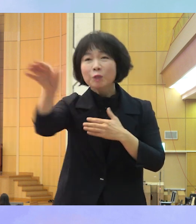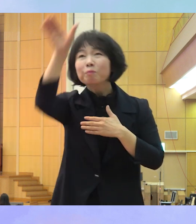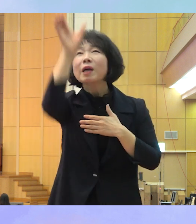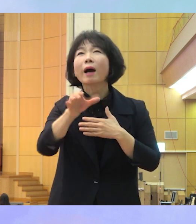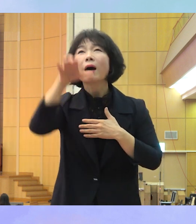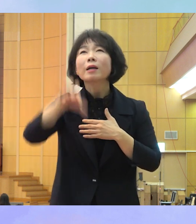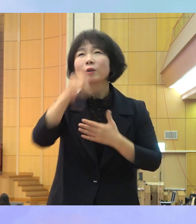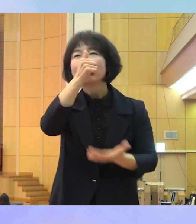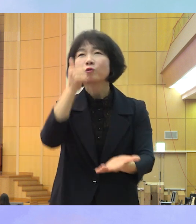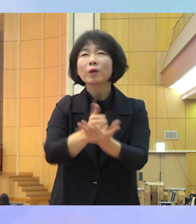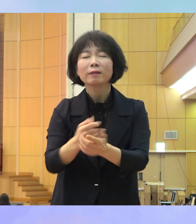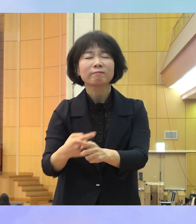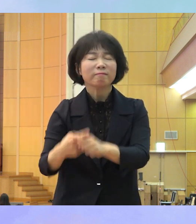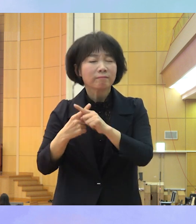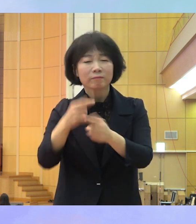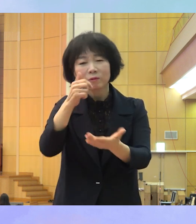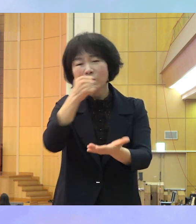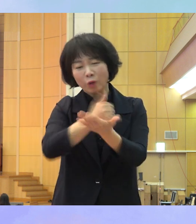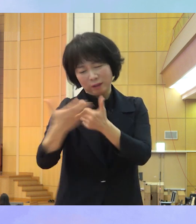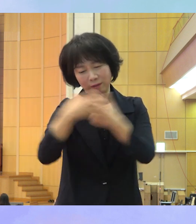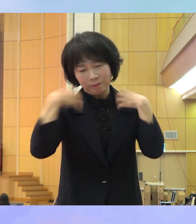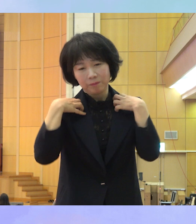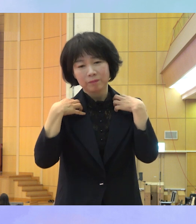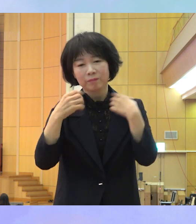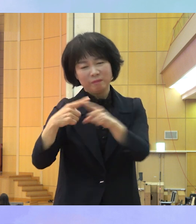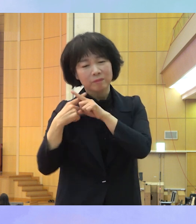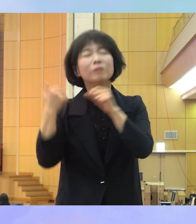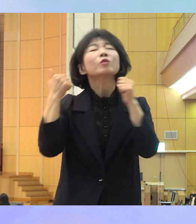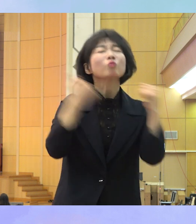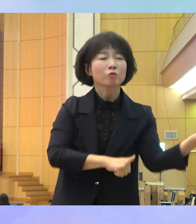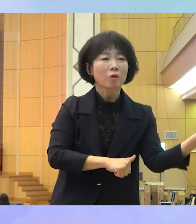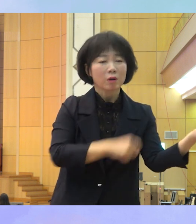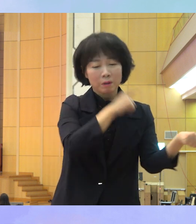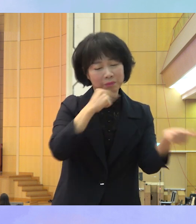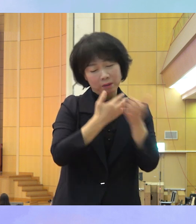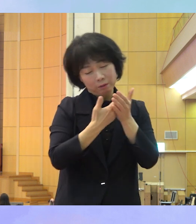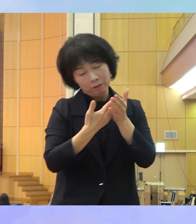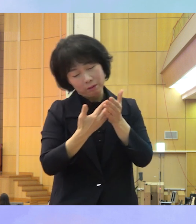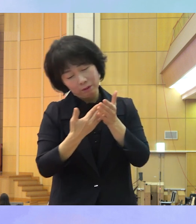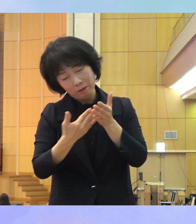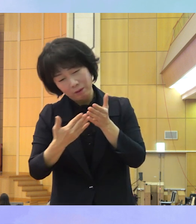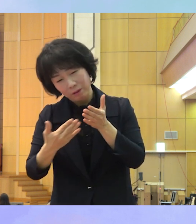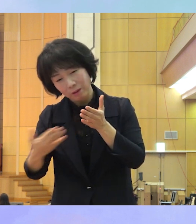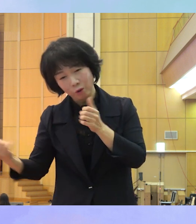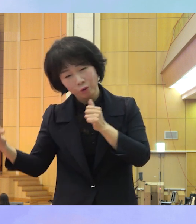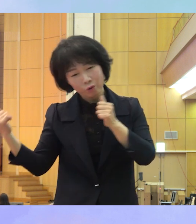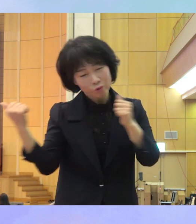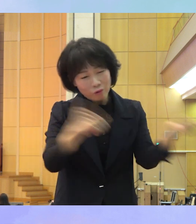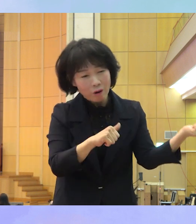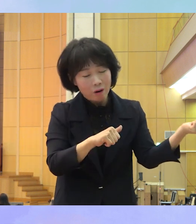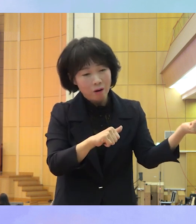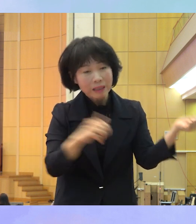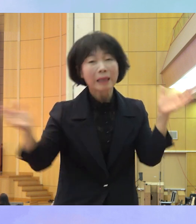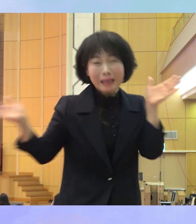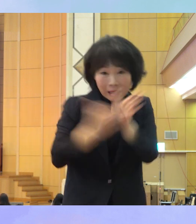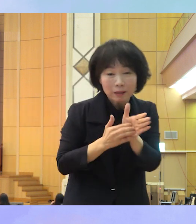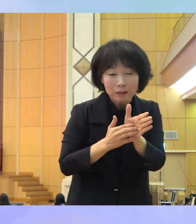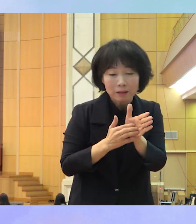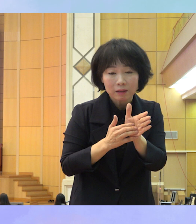십자가에서 희생당하면서까지 물 한 방울 피 한 방울 남김없이 다 쏟아부어